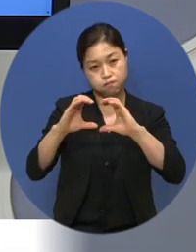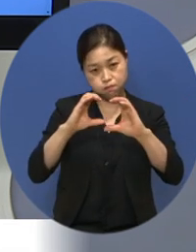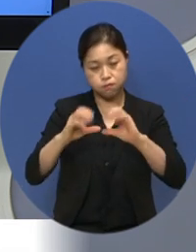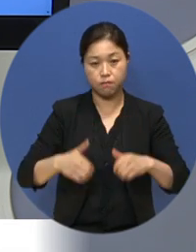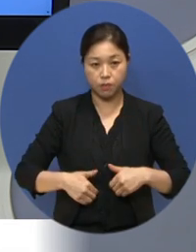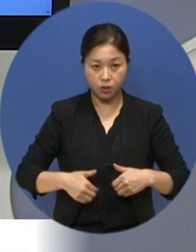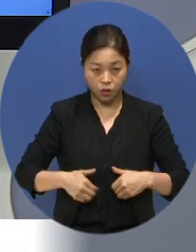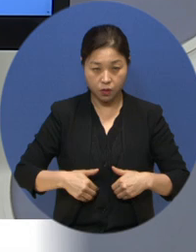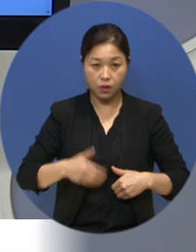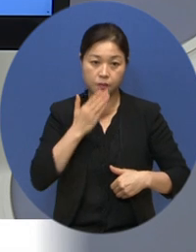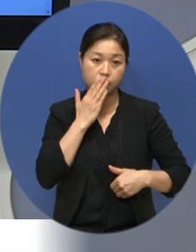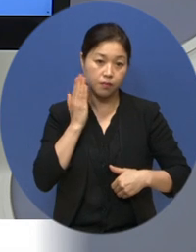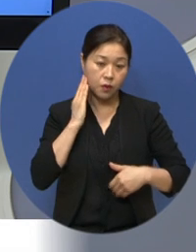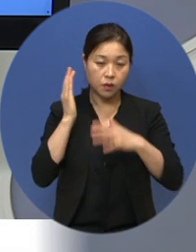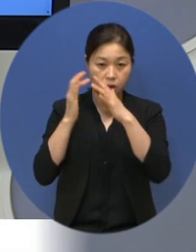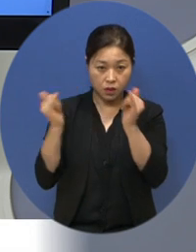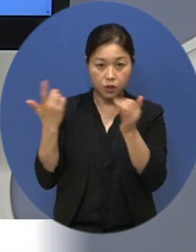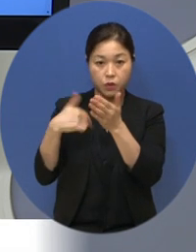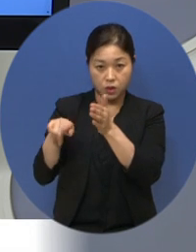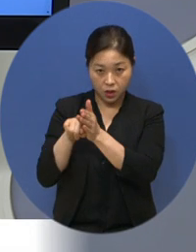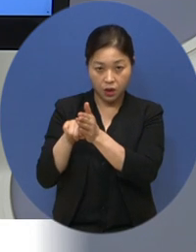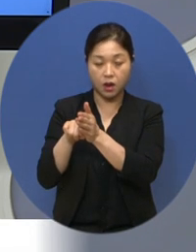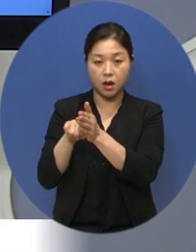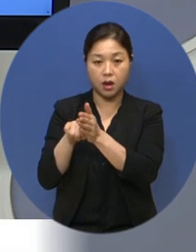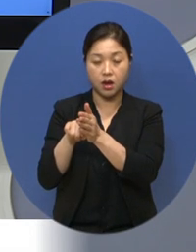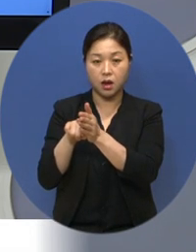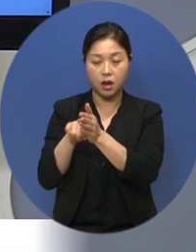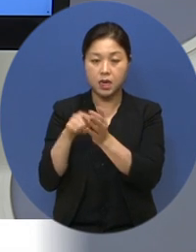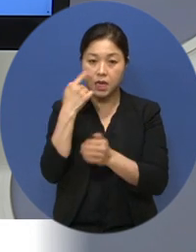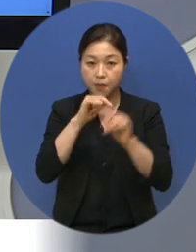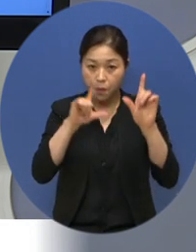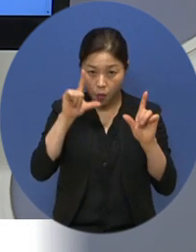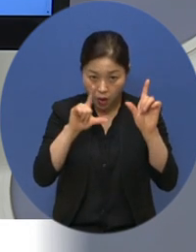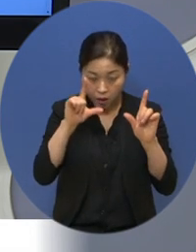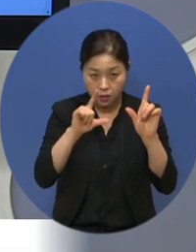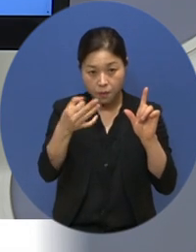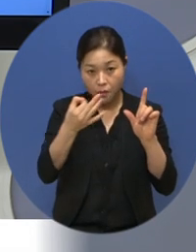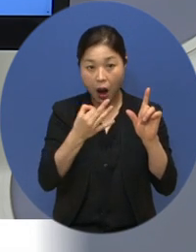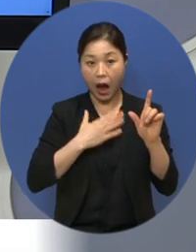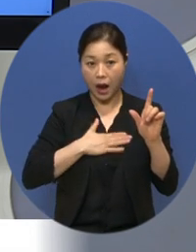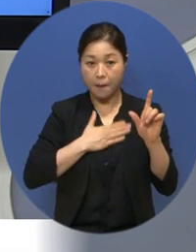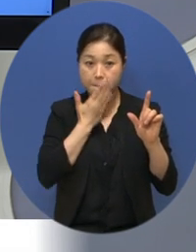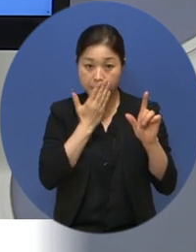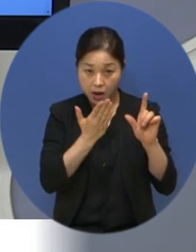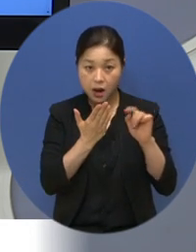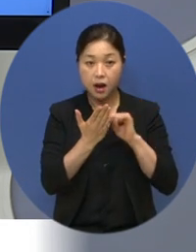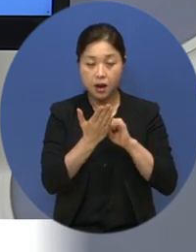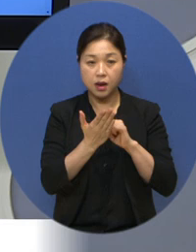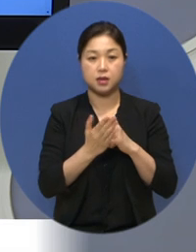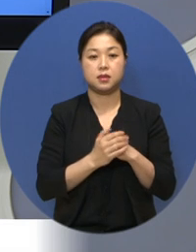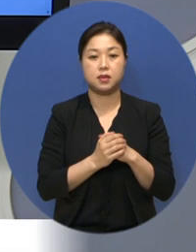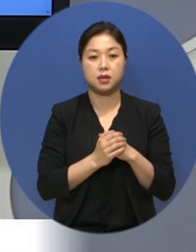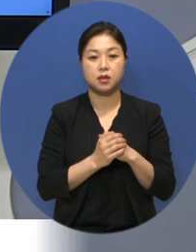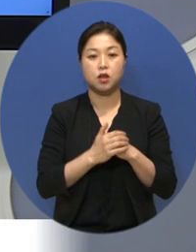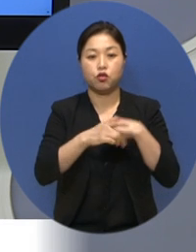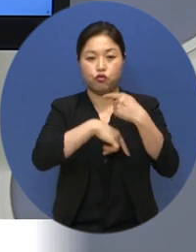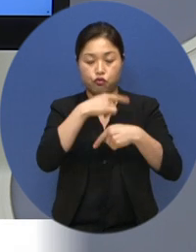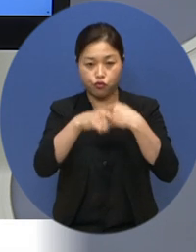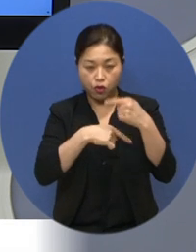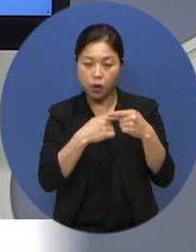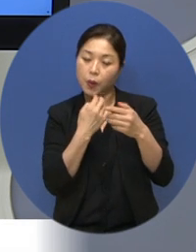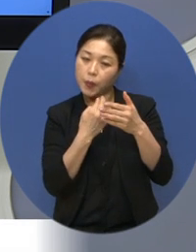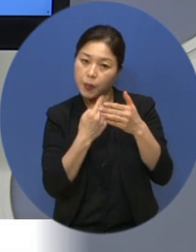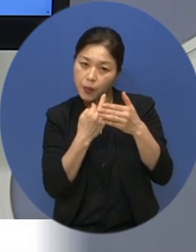청각장애인을 지원하기 위해 입모양을 확인할 수 있는 의약외품 수어 용 투명 마스크 개발을 위한 시험